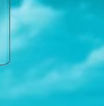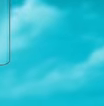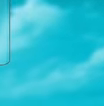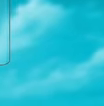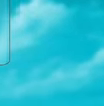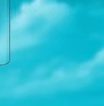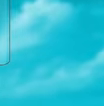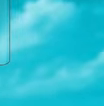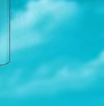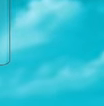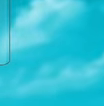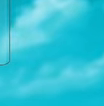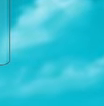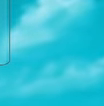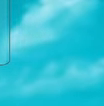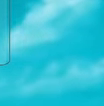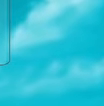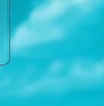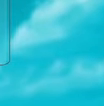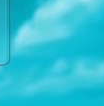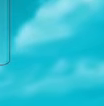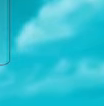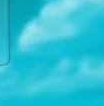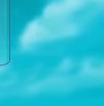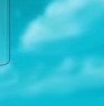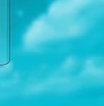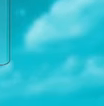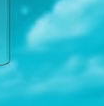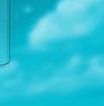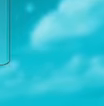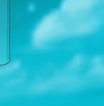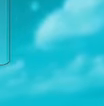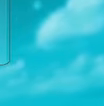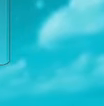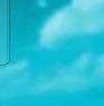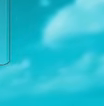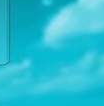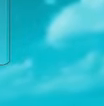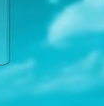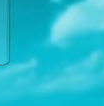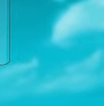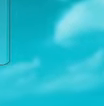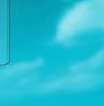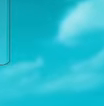градус суық. Қызылордада сынап бағанасы күндіз 2 градус жылыны түнде 5 градус суықты көрсетеді.